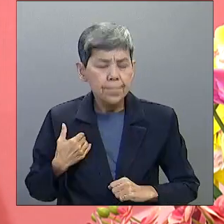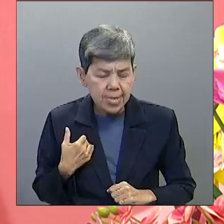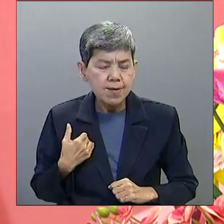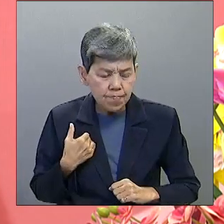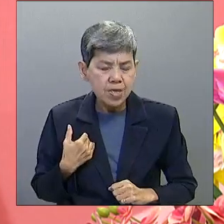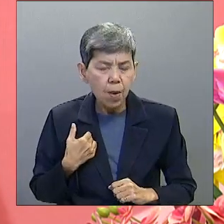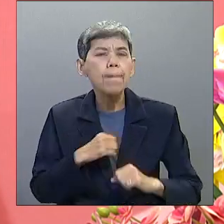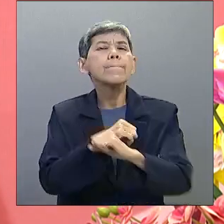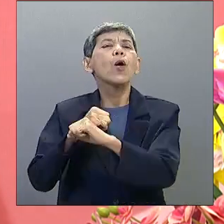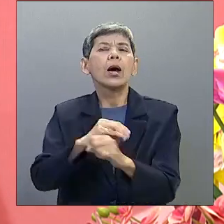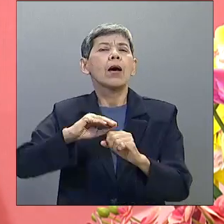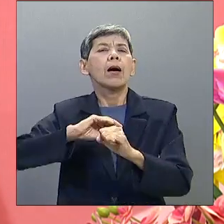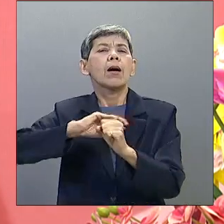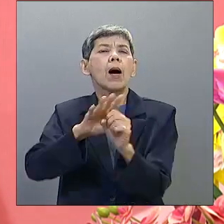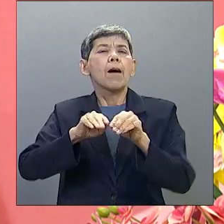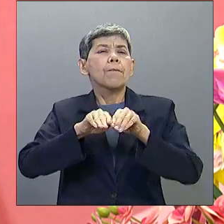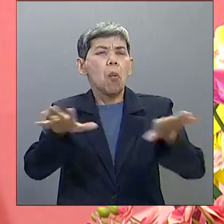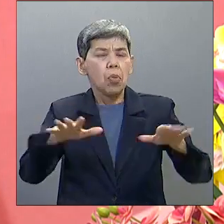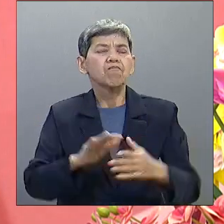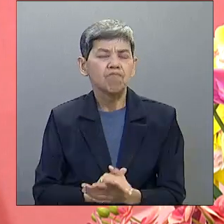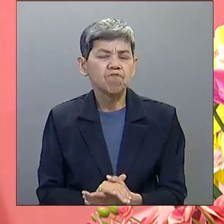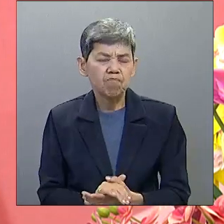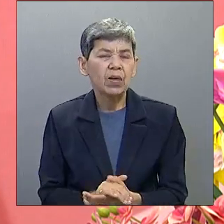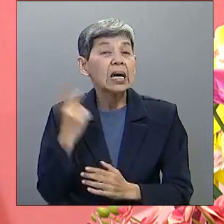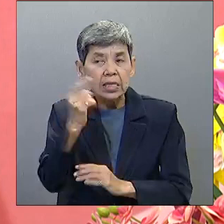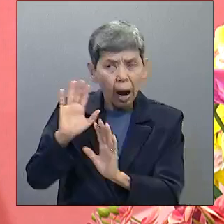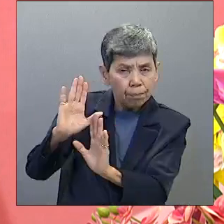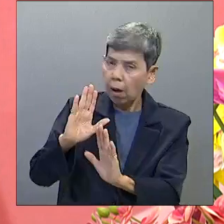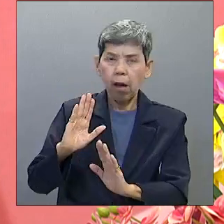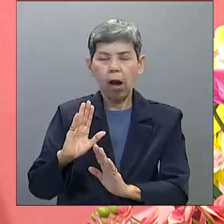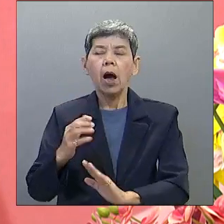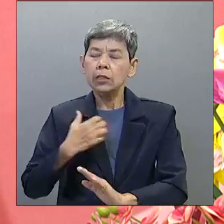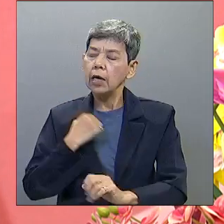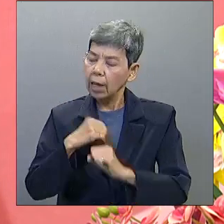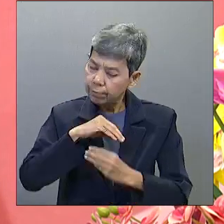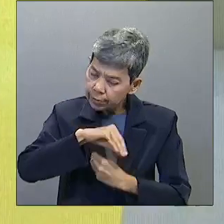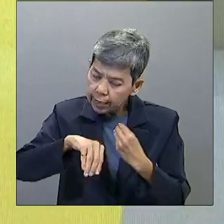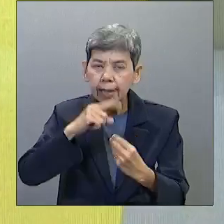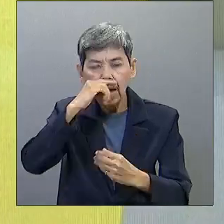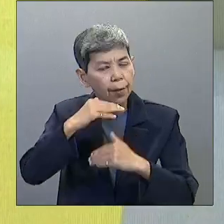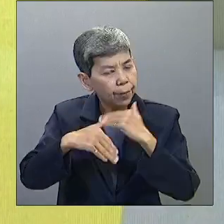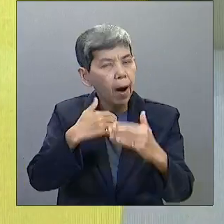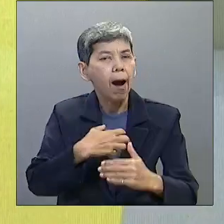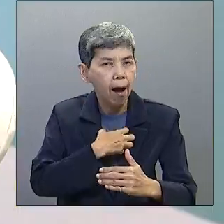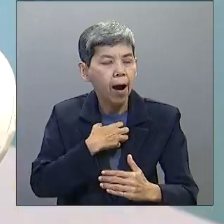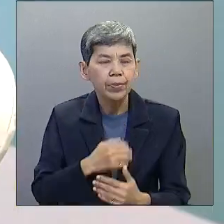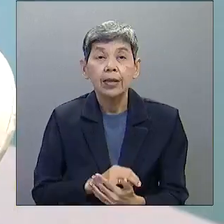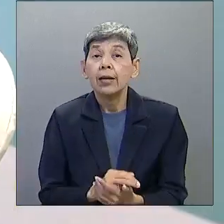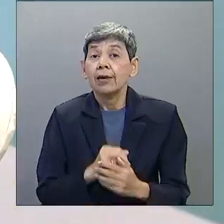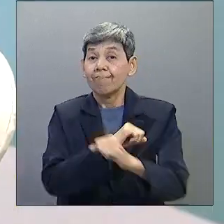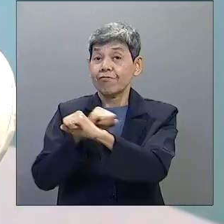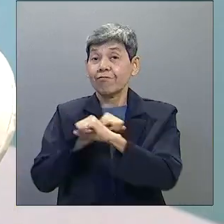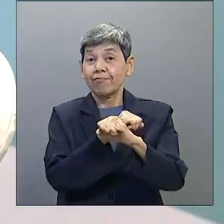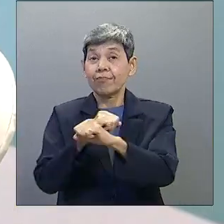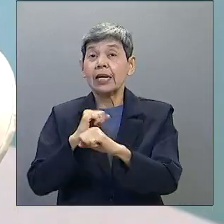พื่อเป็นการป้องกันการแพร่ระบาดมันก็คุมยากห้ามให้เขามาเที่ยวก็ยากอีกเพราะเราก็อยากจะเดินหน้าเศรษฐกิจเรานะ ใช่ นะคะก็ภายใต้มาตรการในเรื่อง